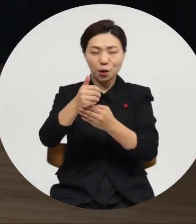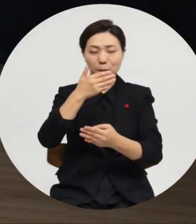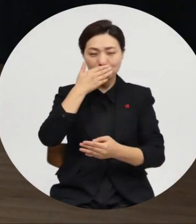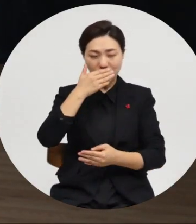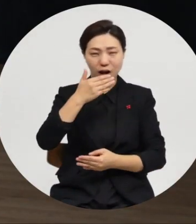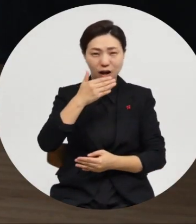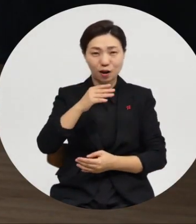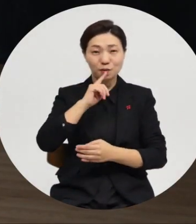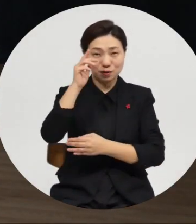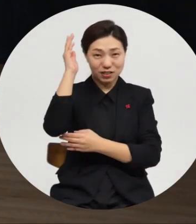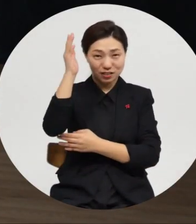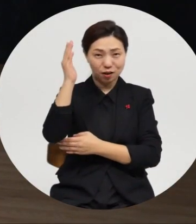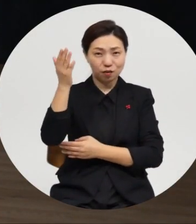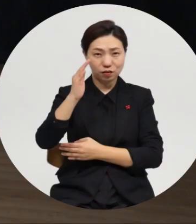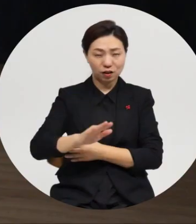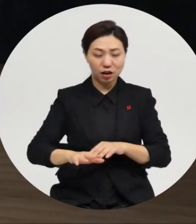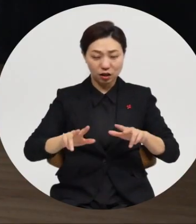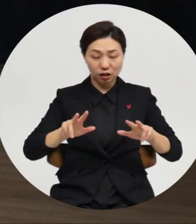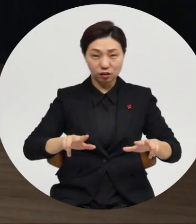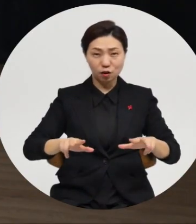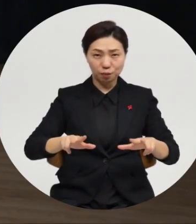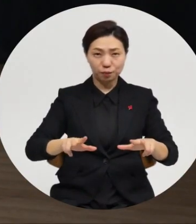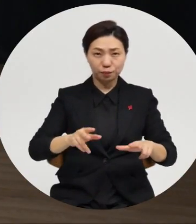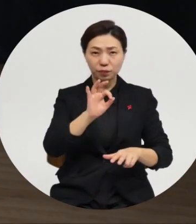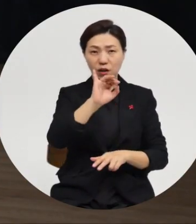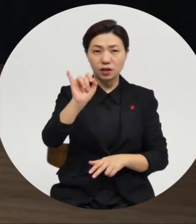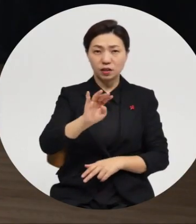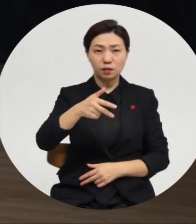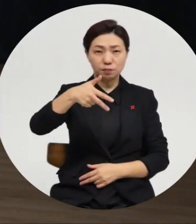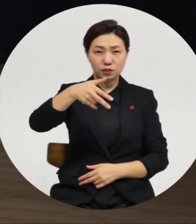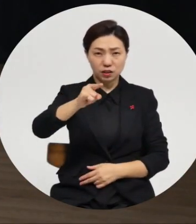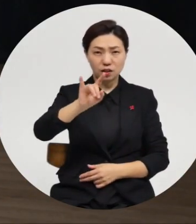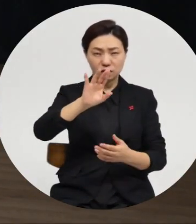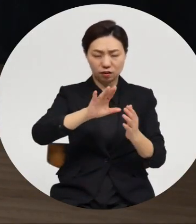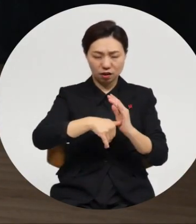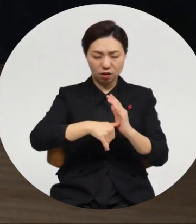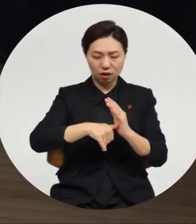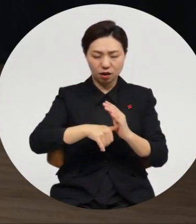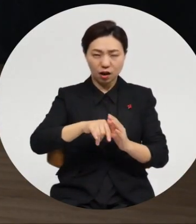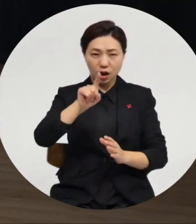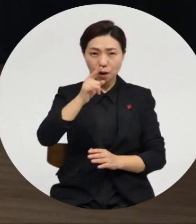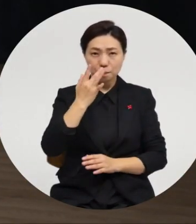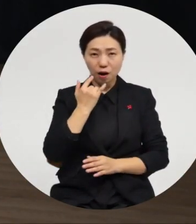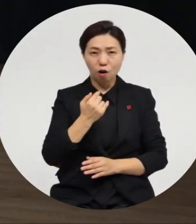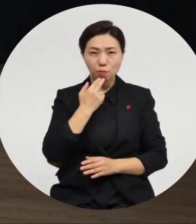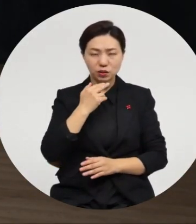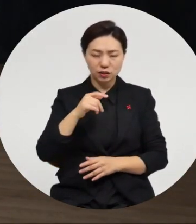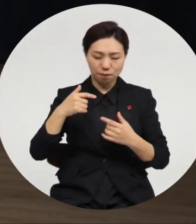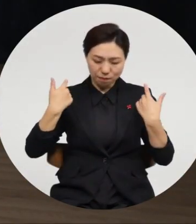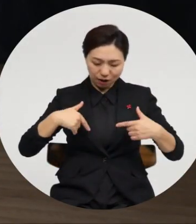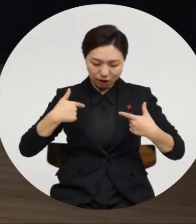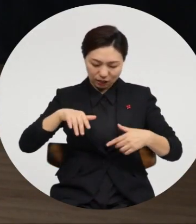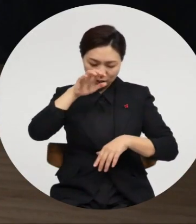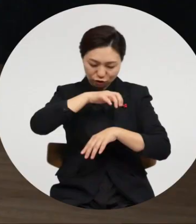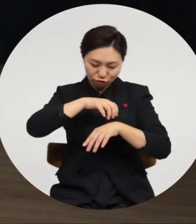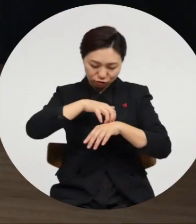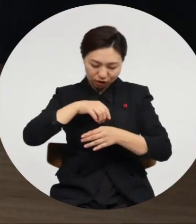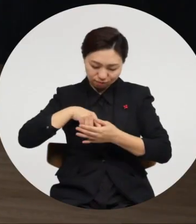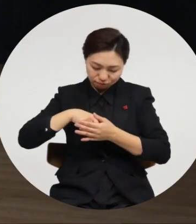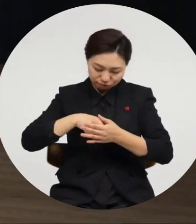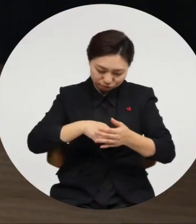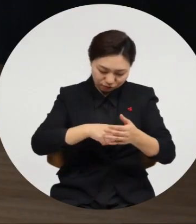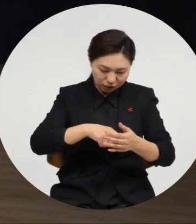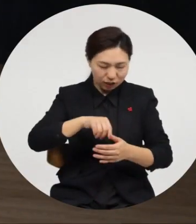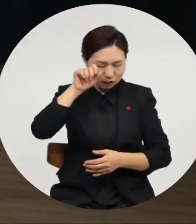길로 나아간다고 설법해 주셨는데요. 그럼 이번에 입지에서는 하루도 빠지지 않고 수행 정진해야겠다.